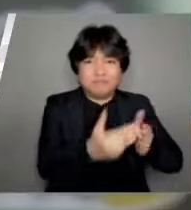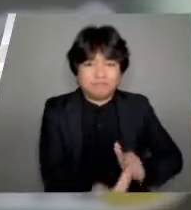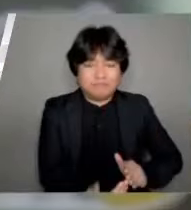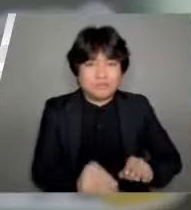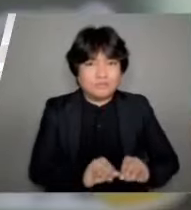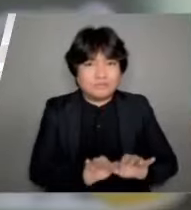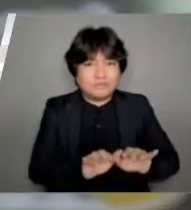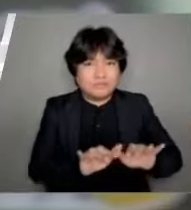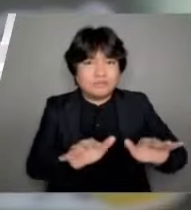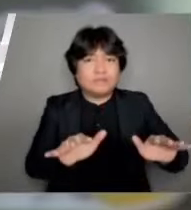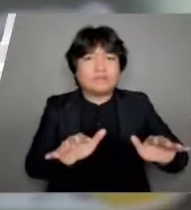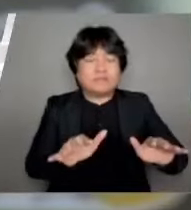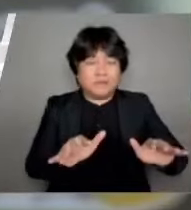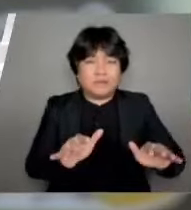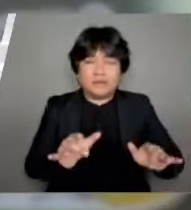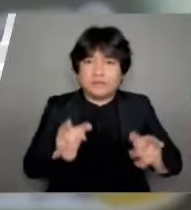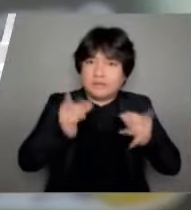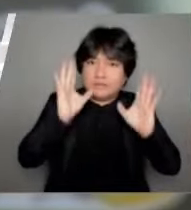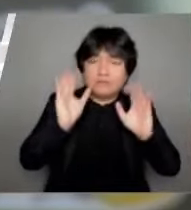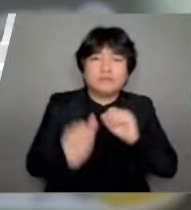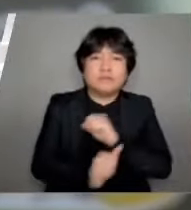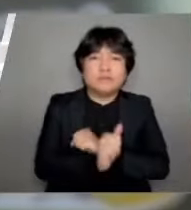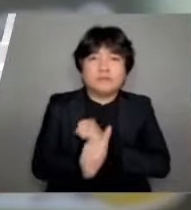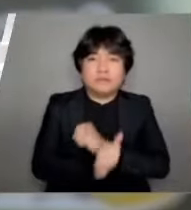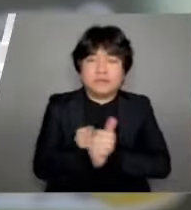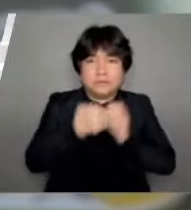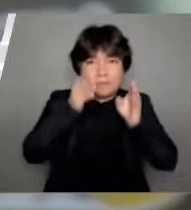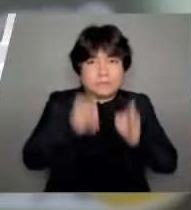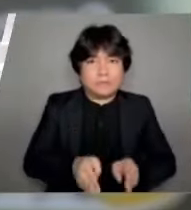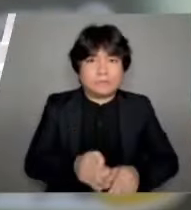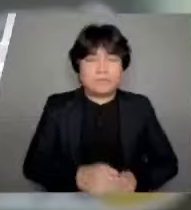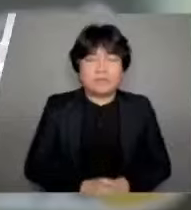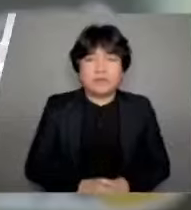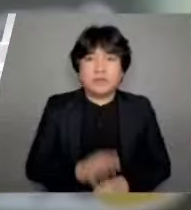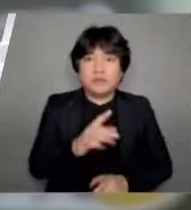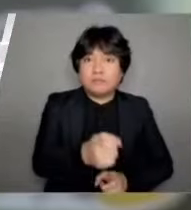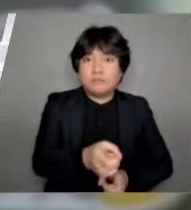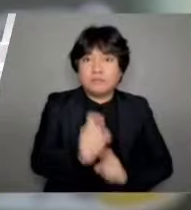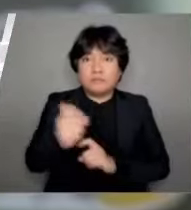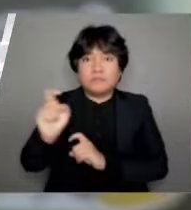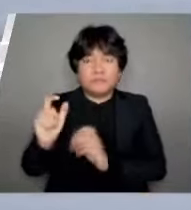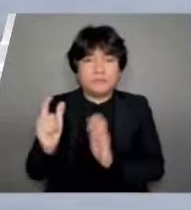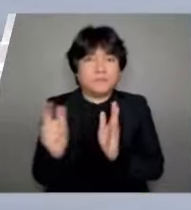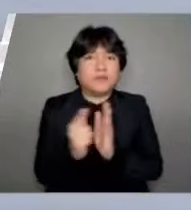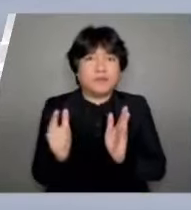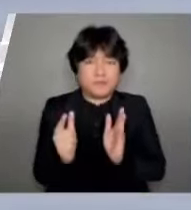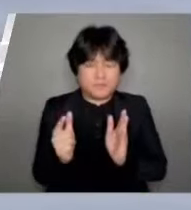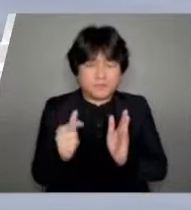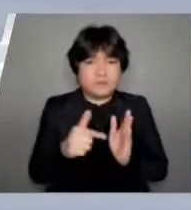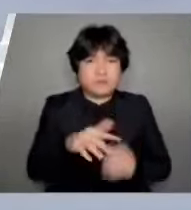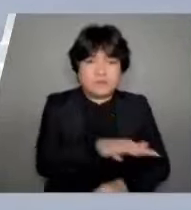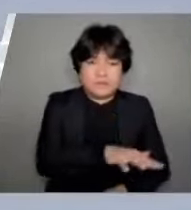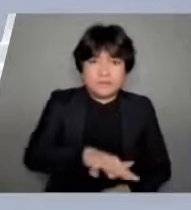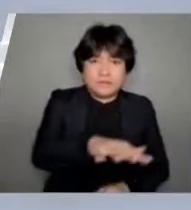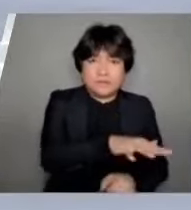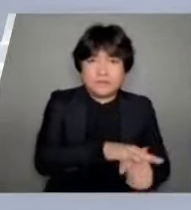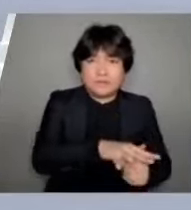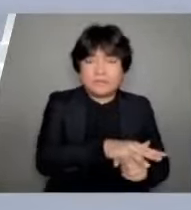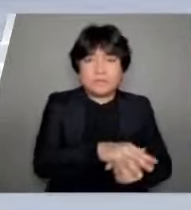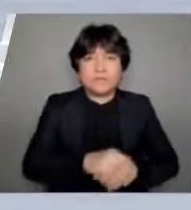tao. Limay has already done yung fishing ban. Yun naman kasi talaga yung first step na kinakailangan nating gawin. Pero may